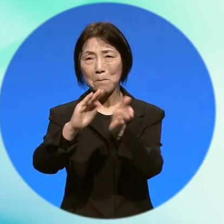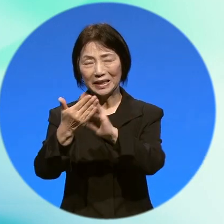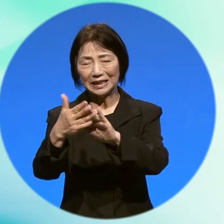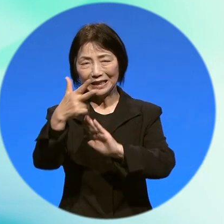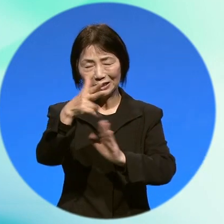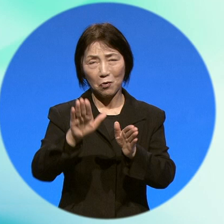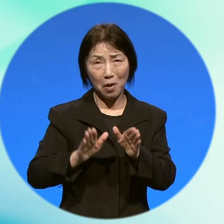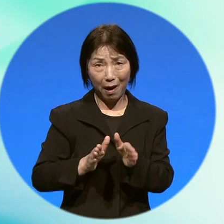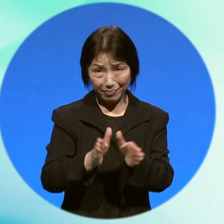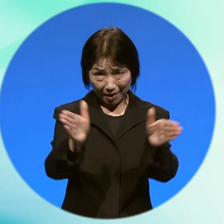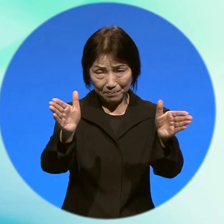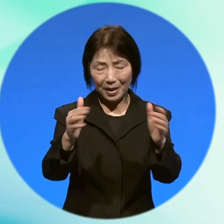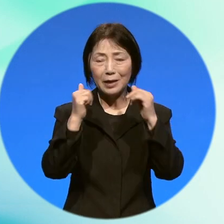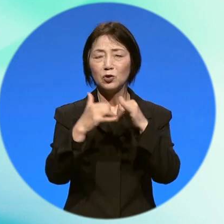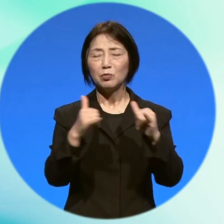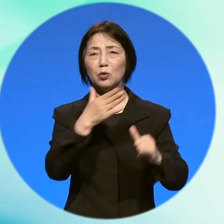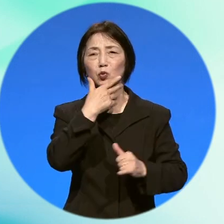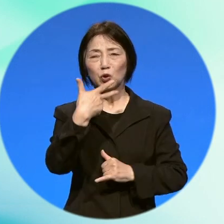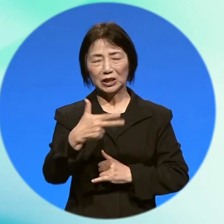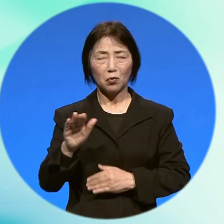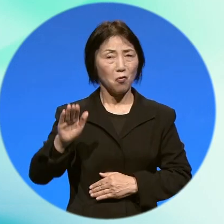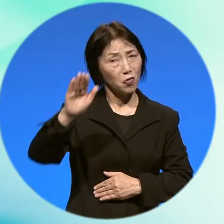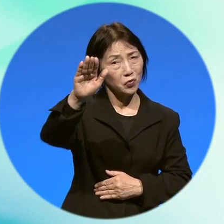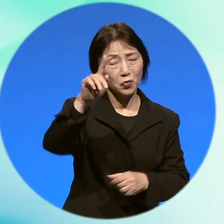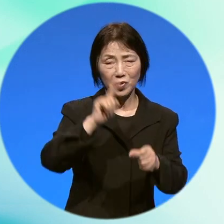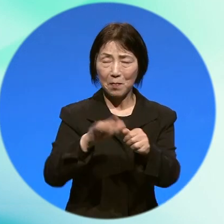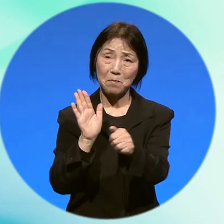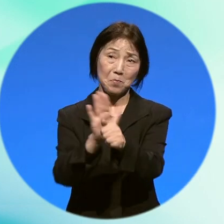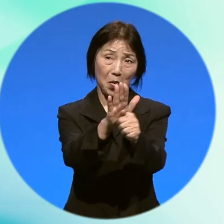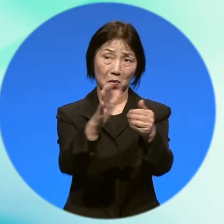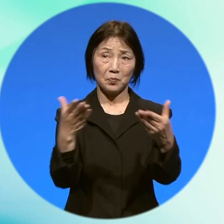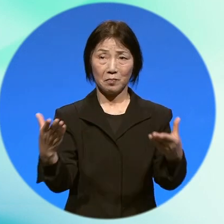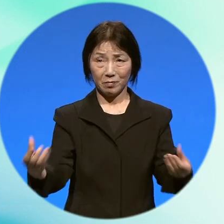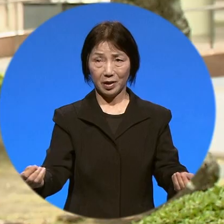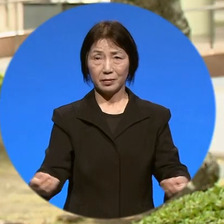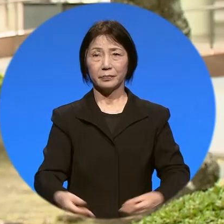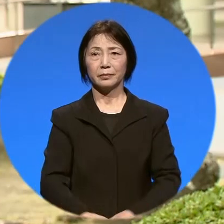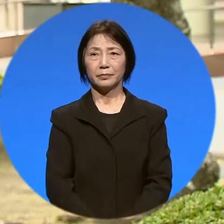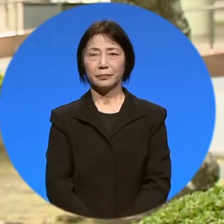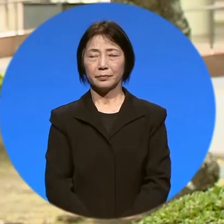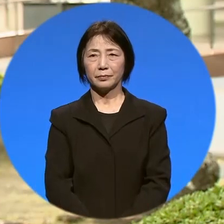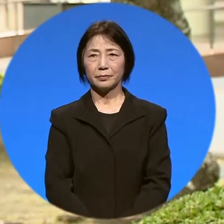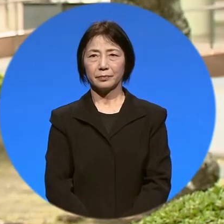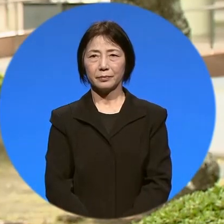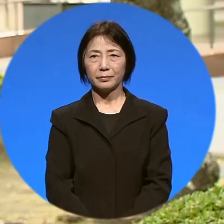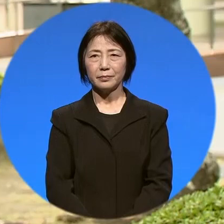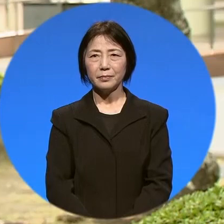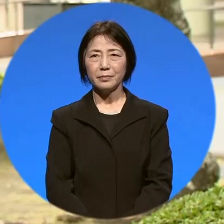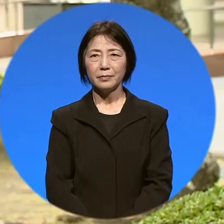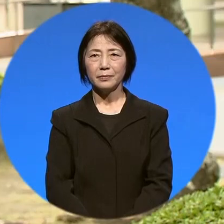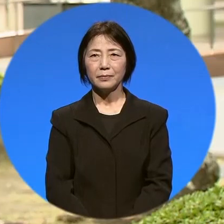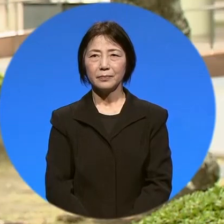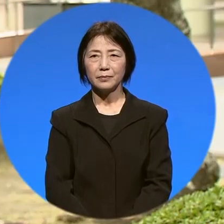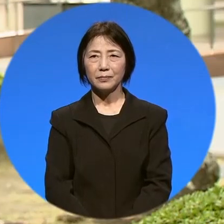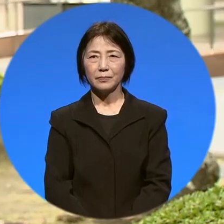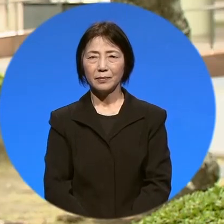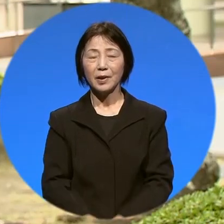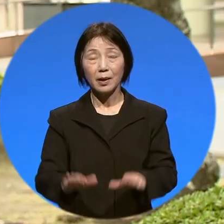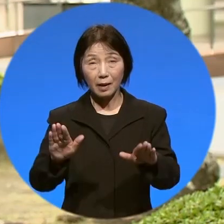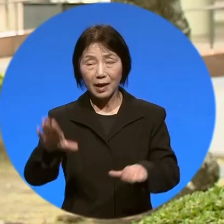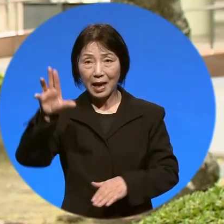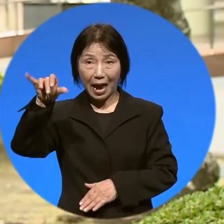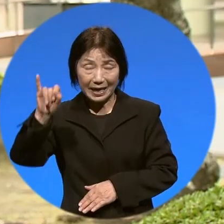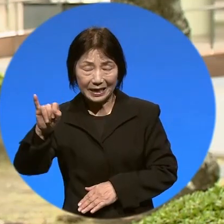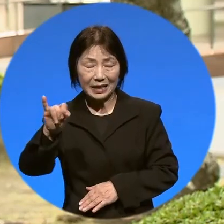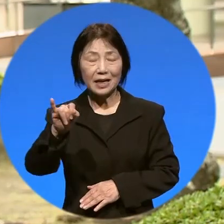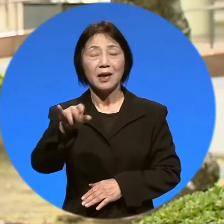発展と住民福祉の向上に貢献しました。 現在は八重町、川辺町、